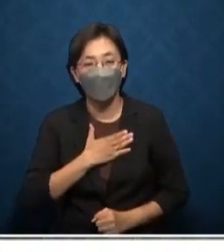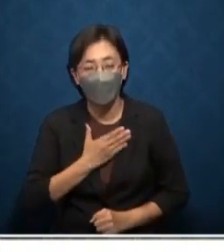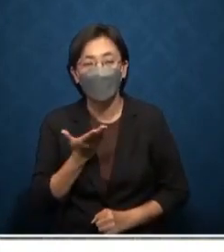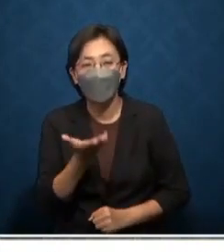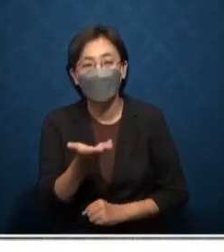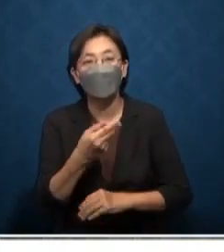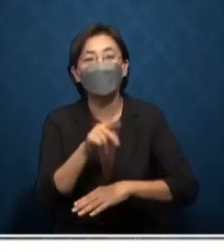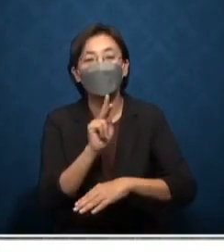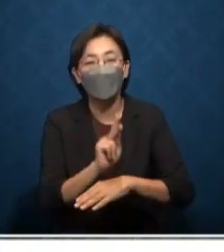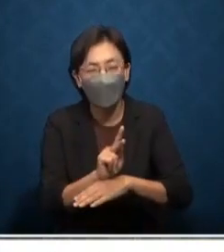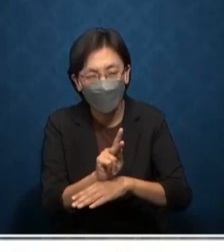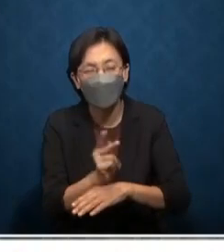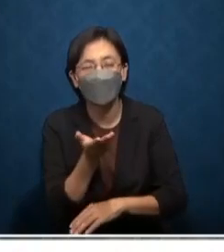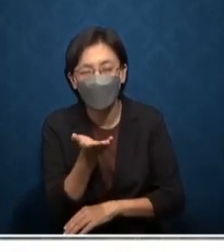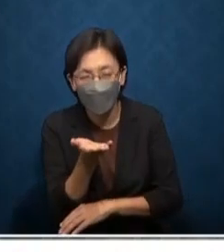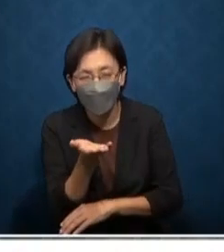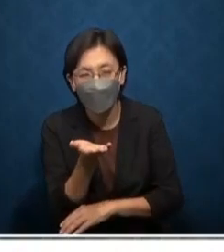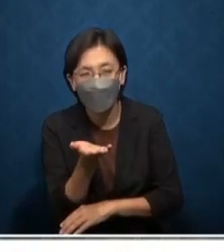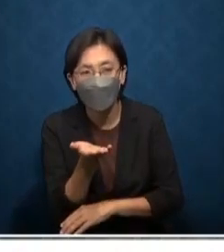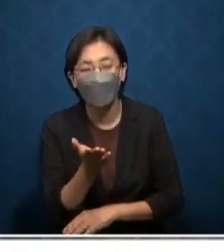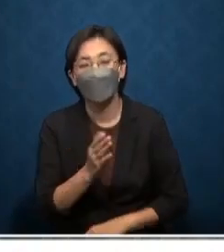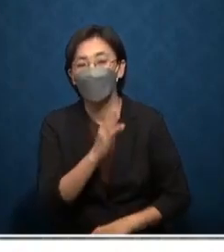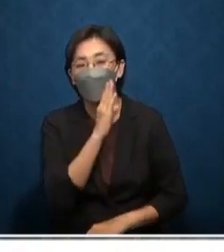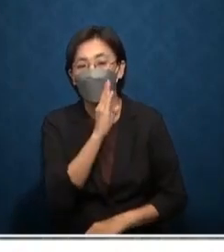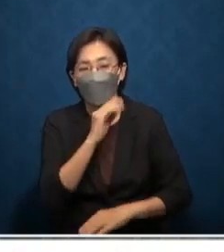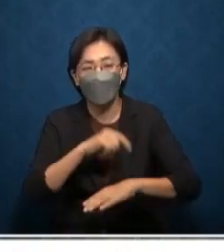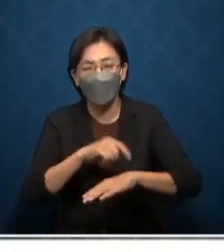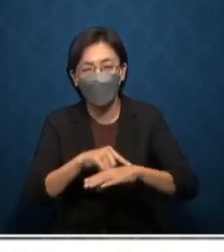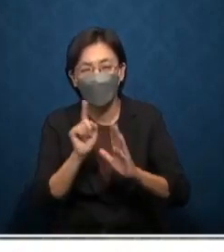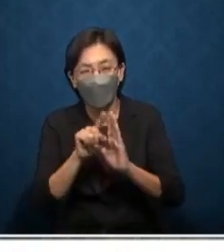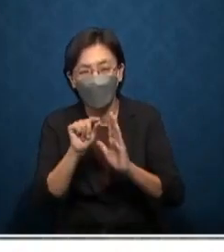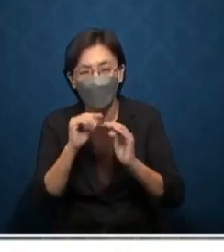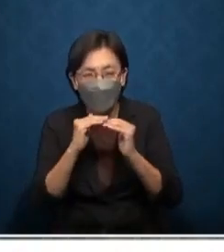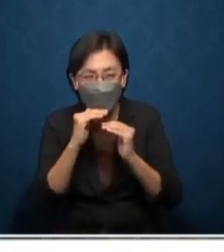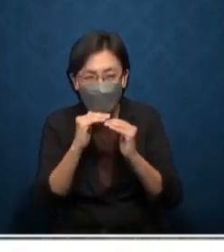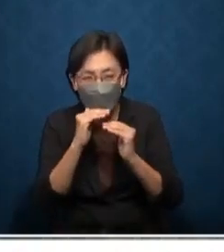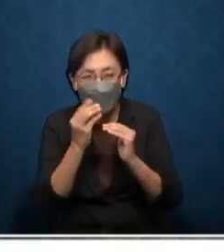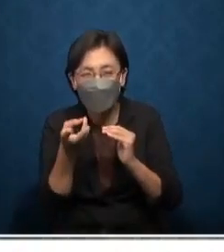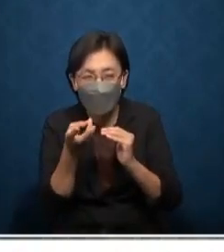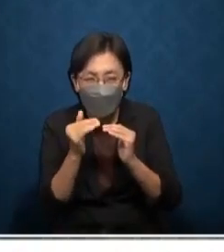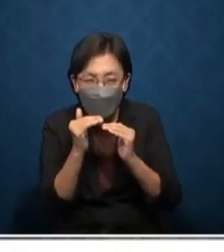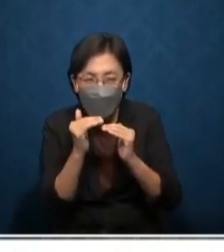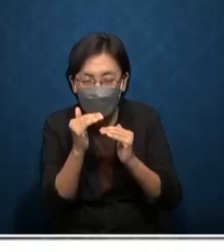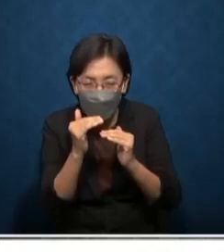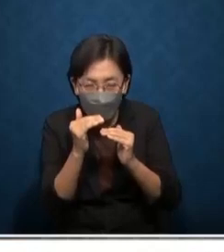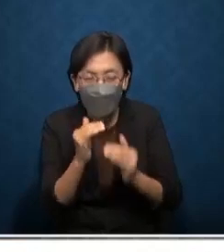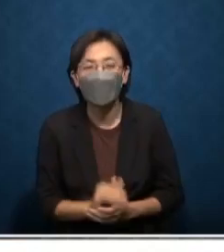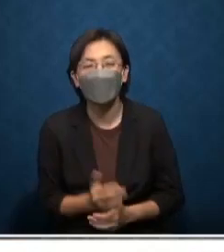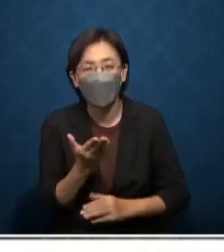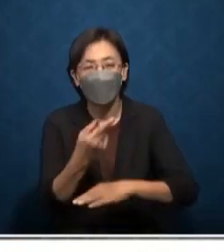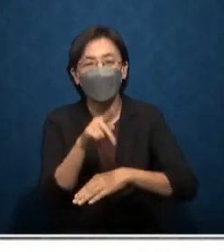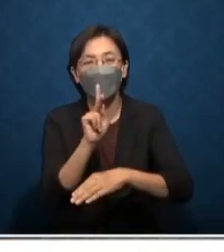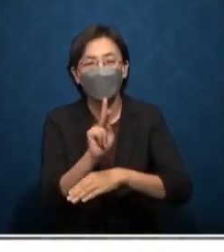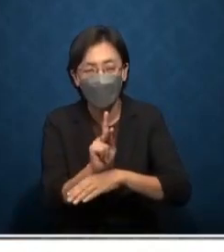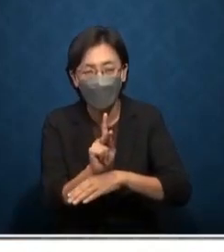ประทานเล็กน้อย วาหากเวลาจะเกินสัก 20 นาทีไปบ้าง ขอท่านประทานได้